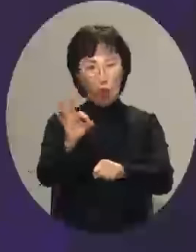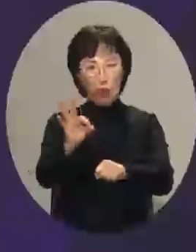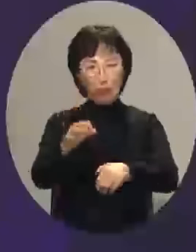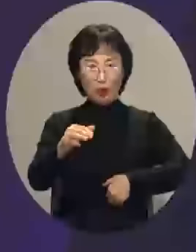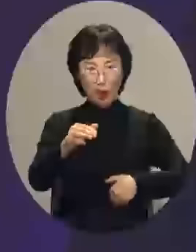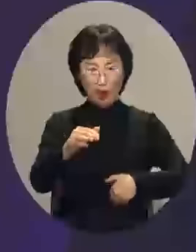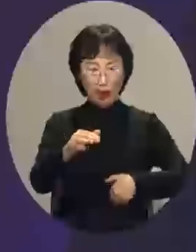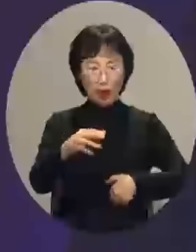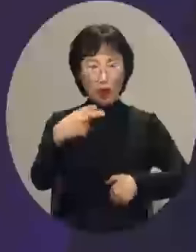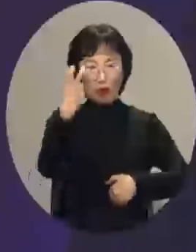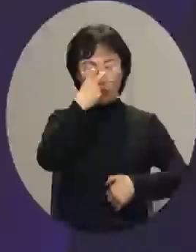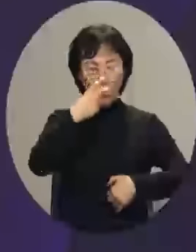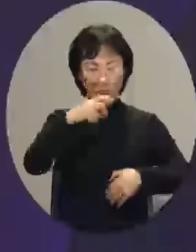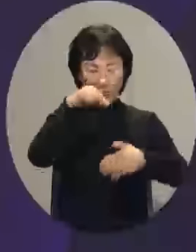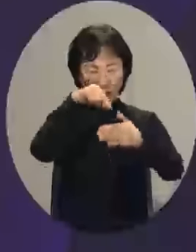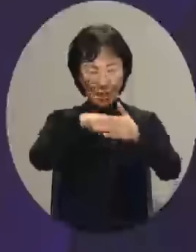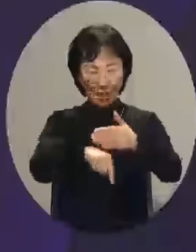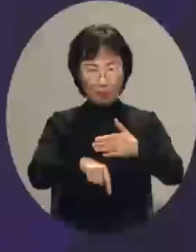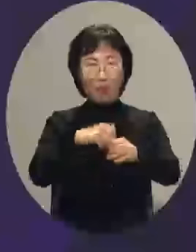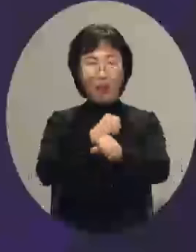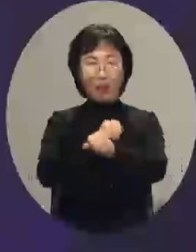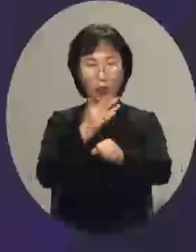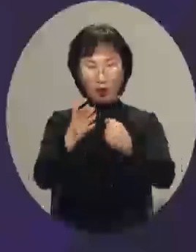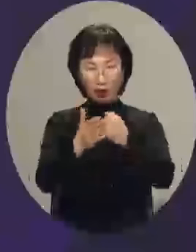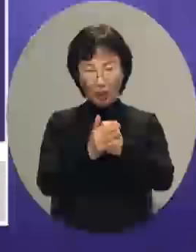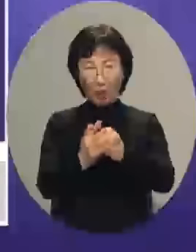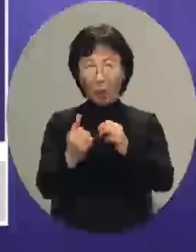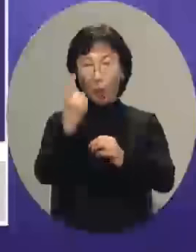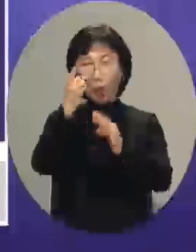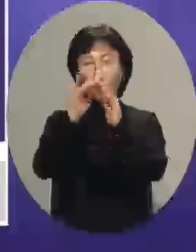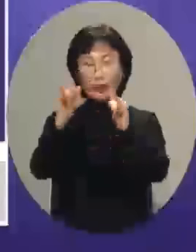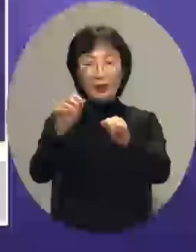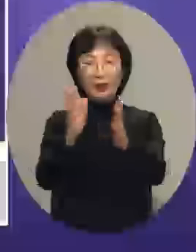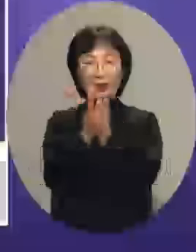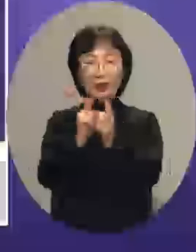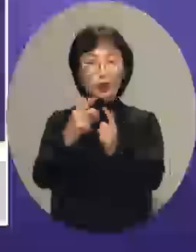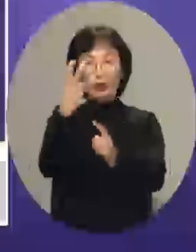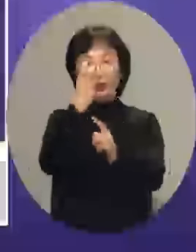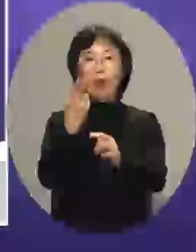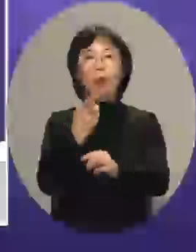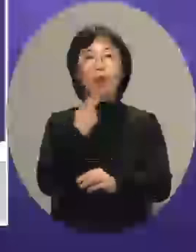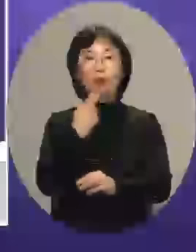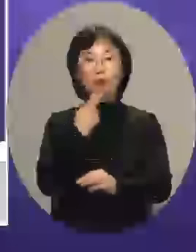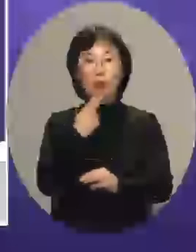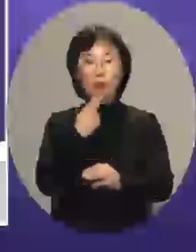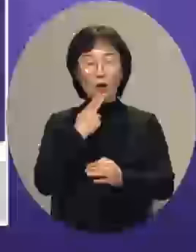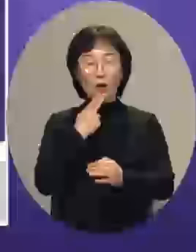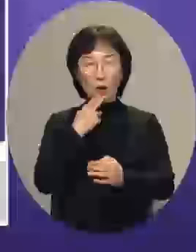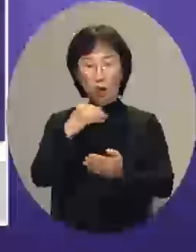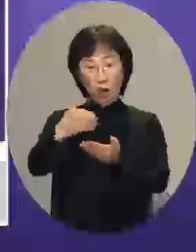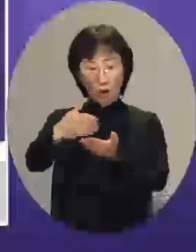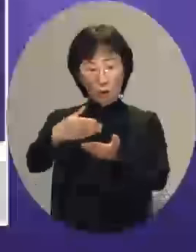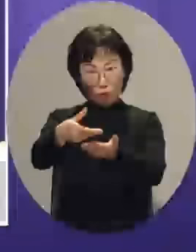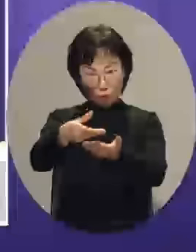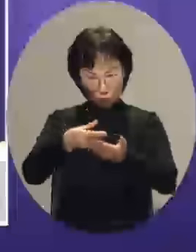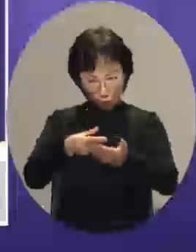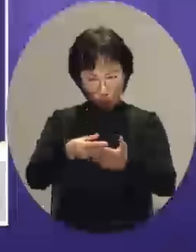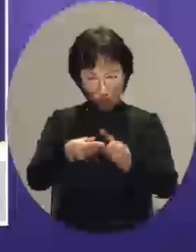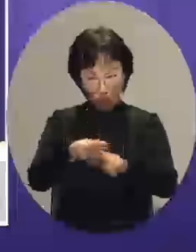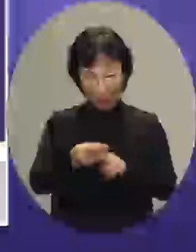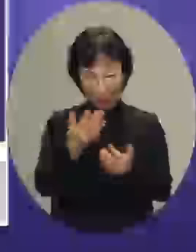굉장히 수사를 깊이 해야 되니까. 그렇죠. 아니, 고검장은 직접 수사하는 게 없어요. 그렇죠. 항고된 사건을 가지고 서류상으로